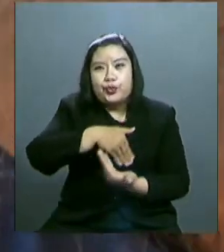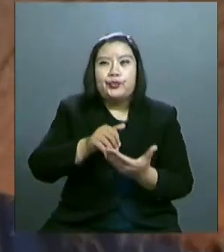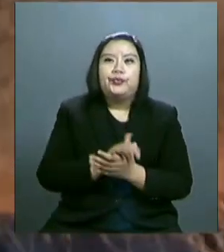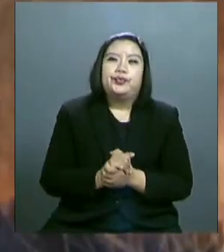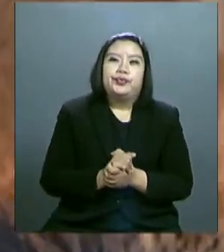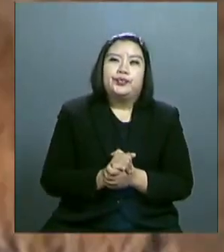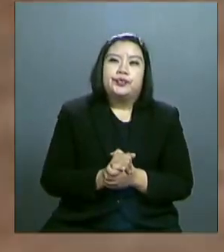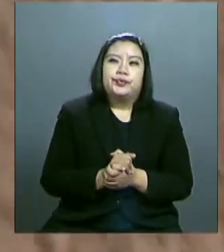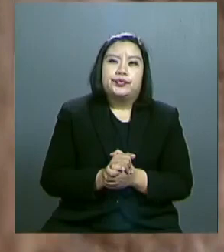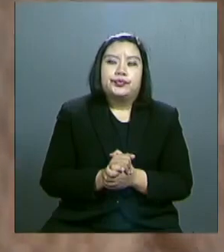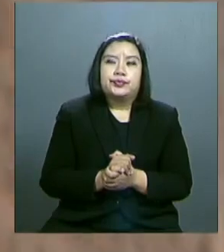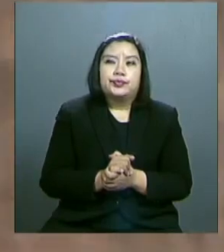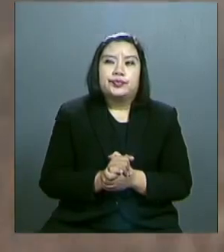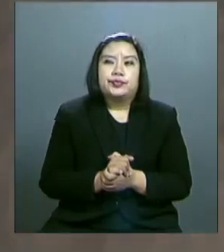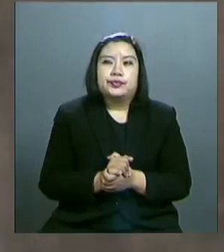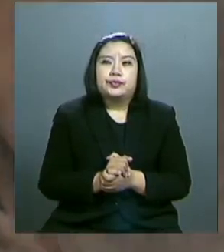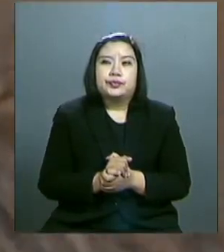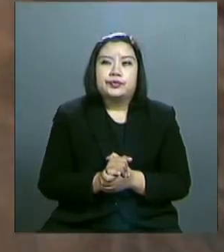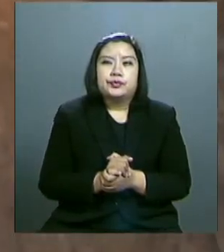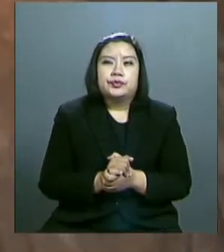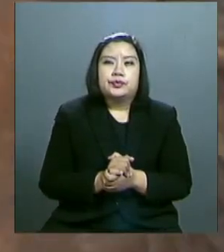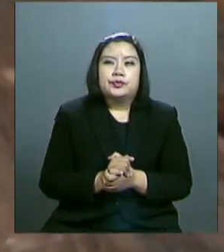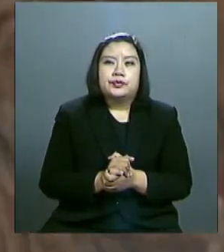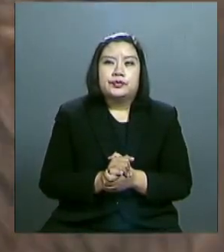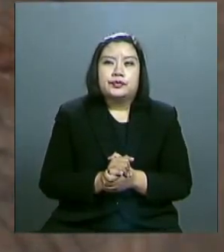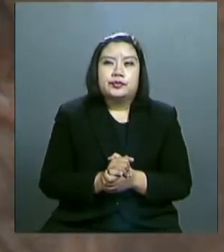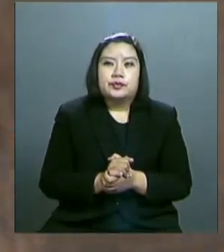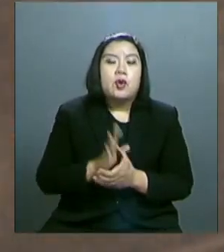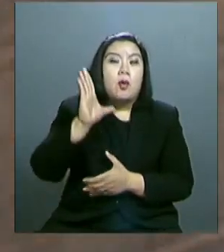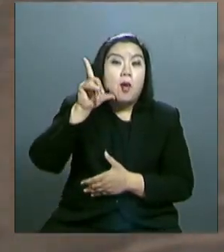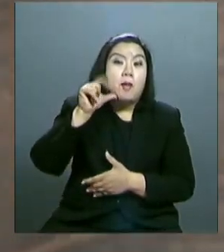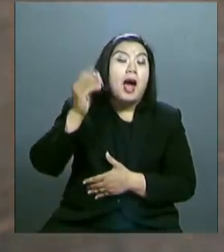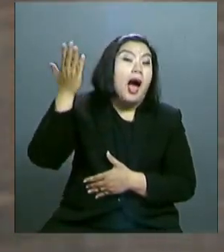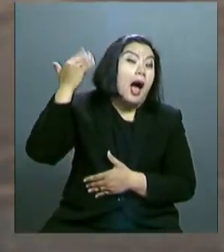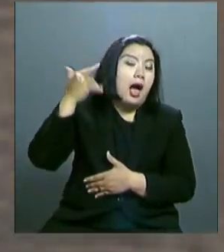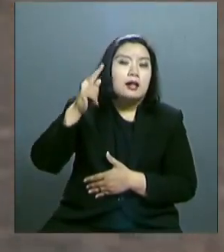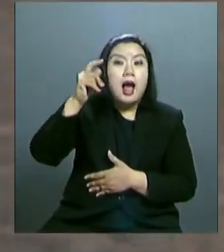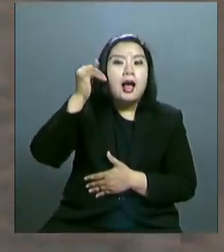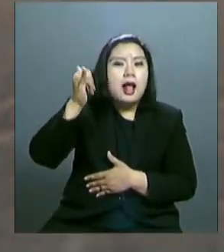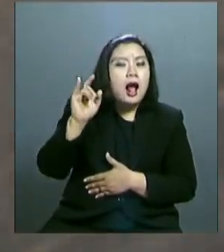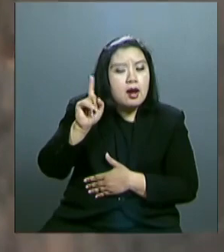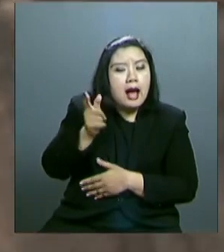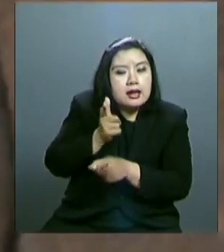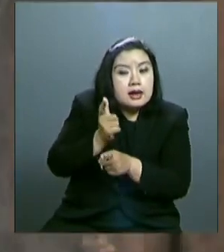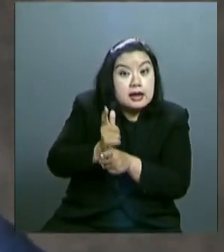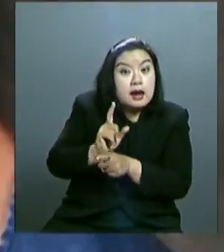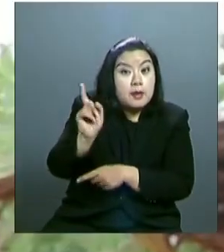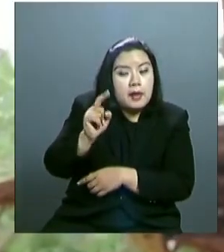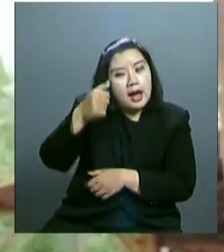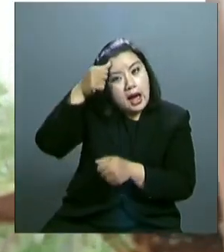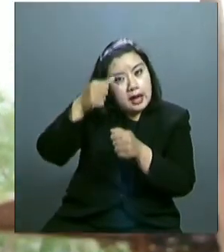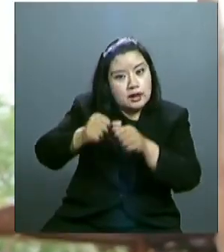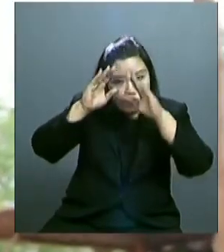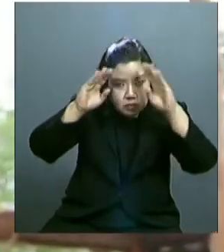ม่พามีพาทางนี้นะก็สืบทอดไปตามปู่ย่าตายายพอแม่หลานพอใหญ่มีใหญ่